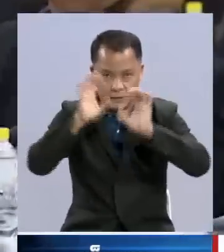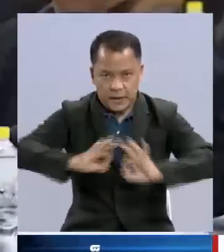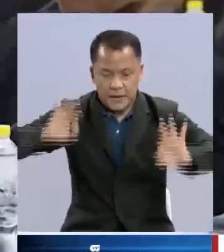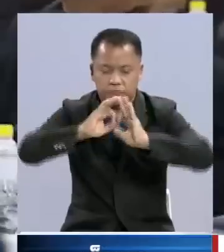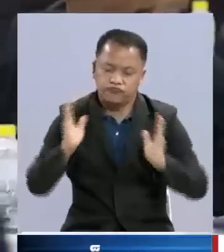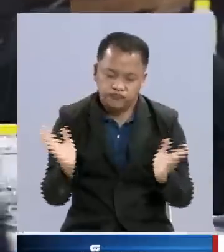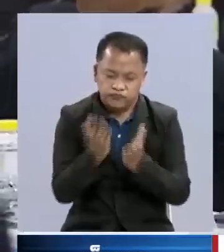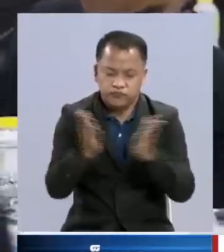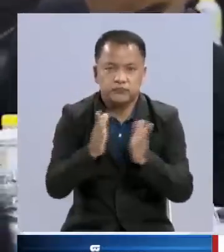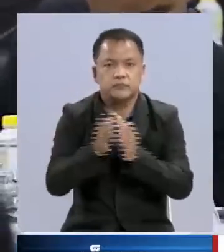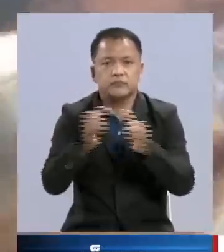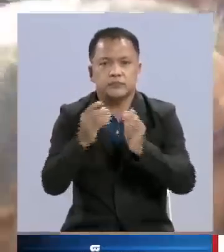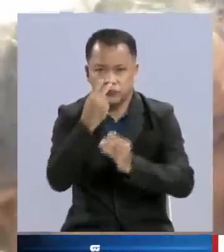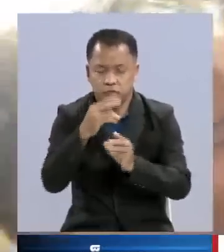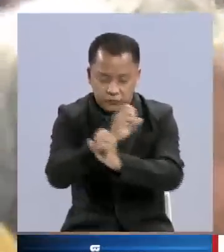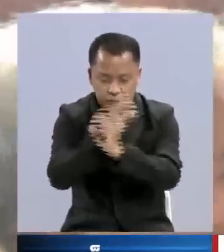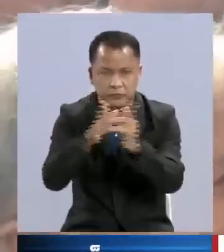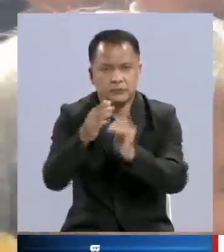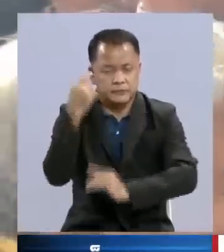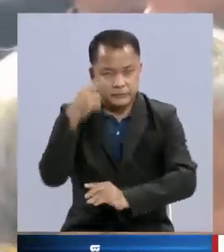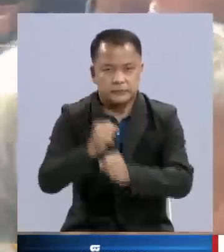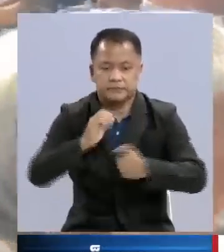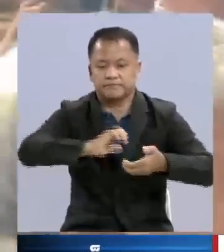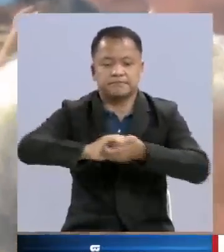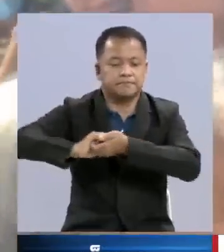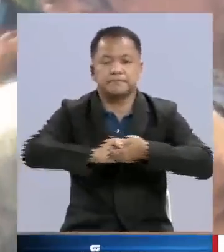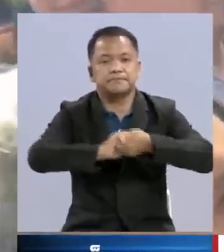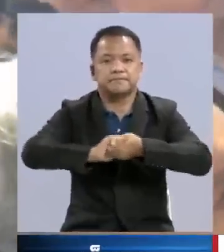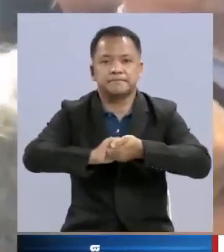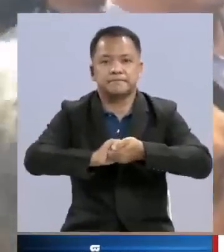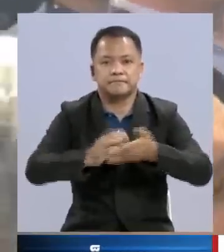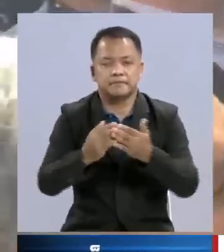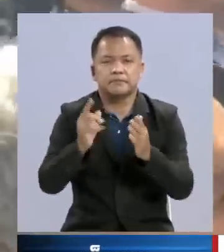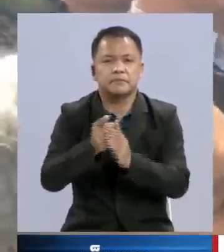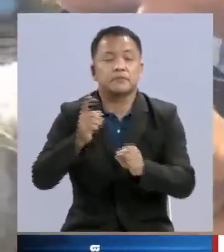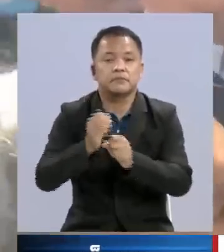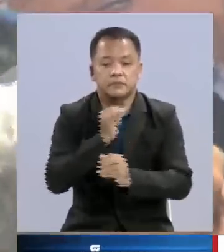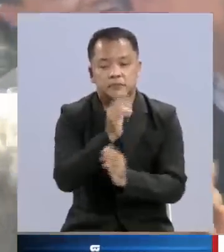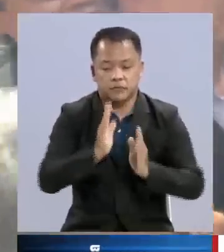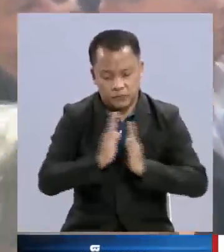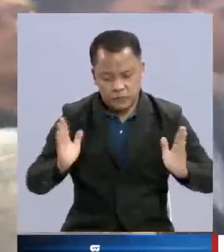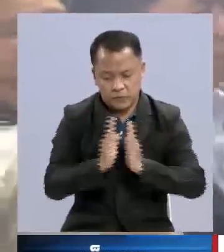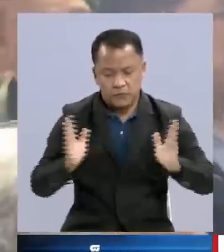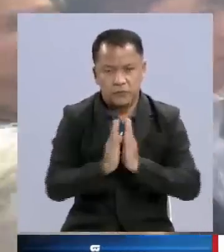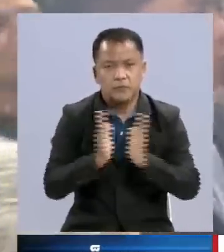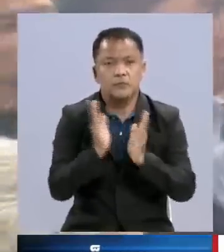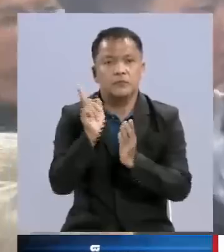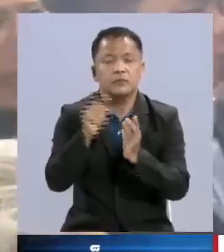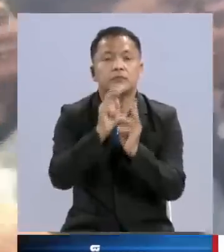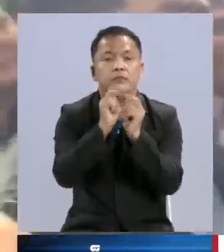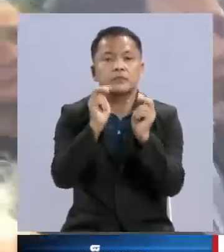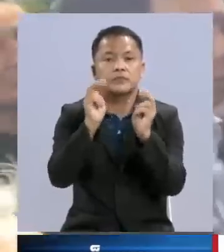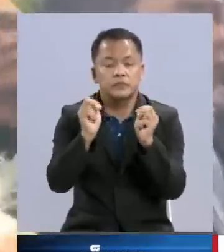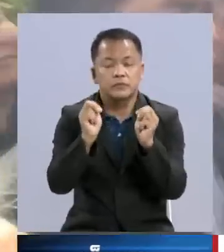เคลื่อนเพื่อสร้างภาพให้เห็นว่ายังสามัคคีกันแบบแน่นปึกเกมเดินสายขอบคุณคะแนนเสียงที่นนทบุ